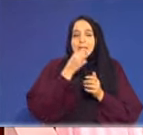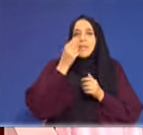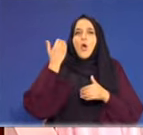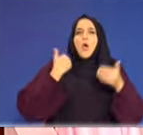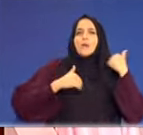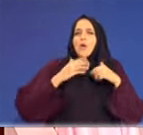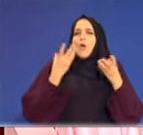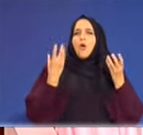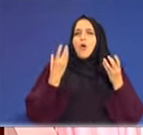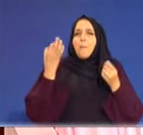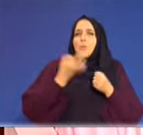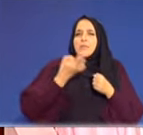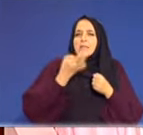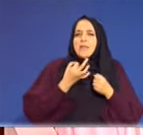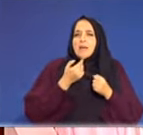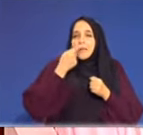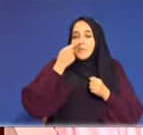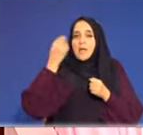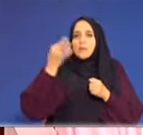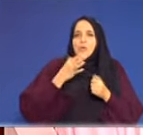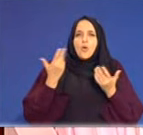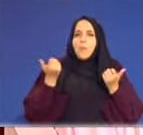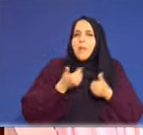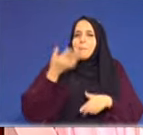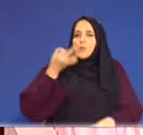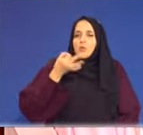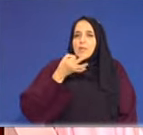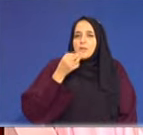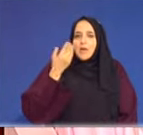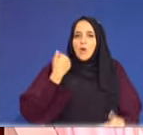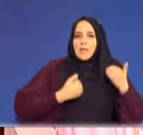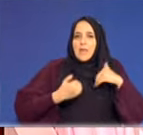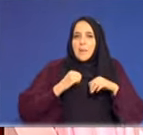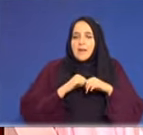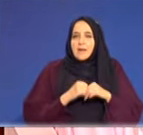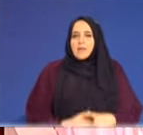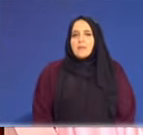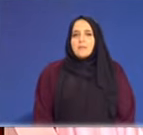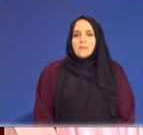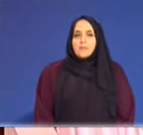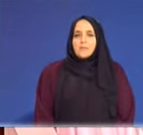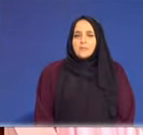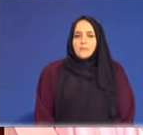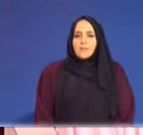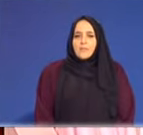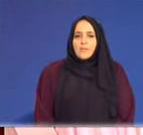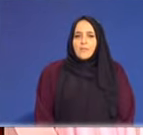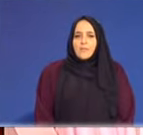نتاعو شحال؟ يعني الخبرة الطبية شحال دارت له نسبة